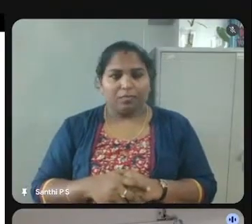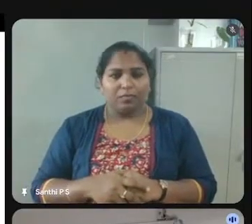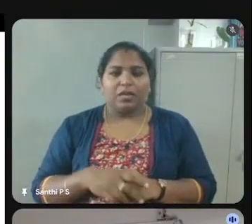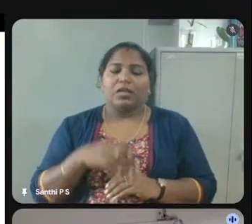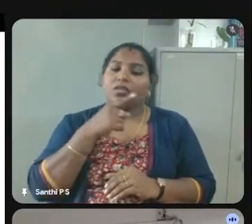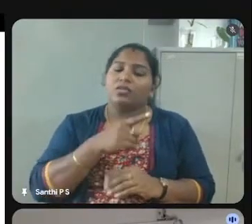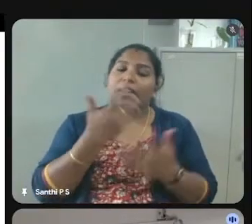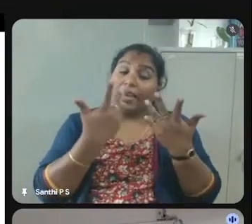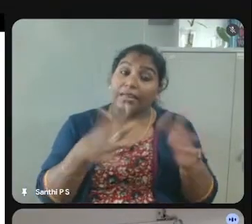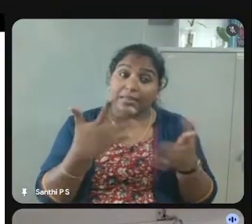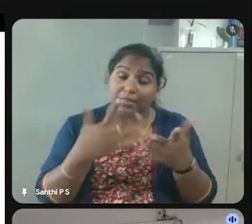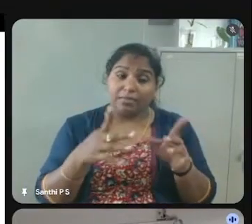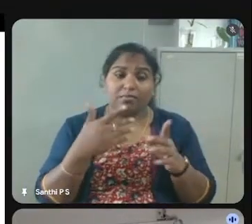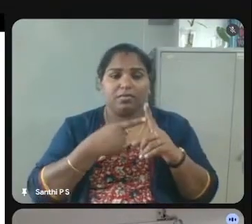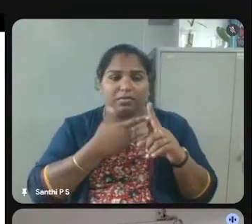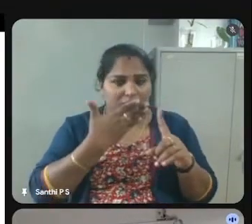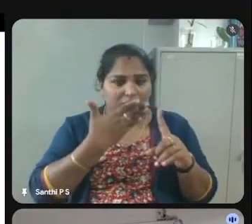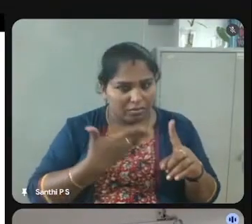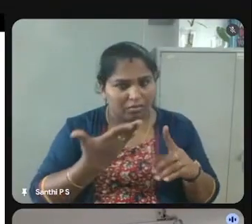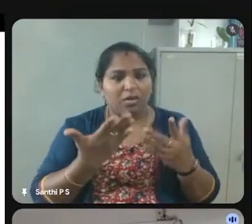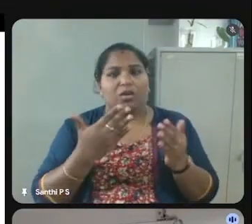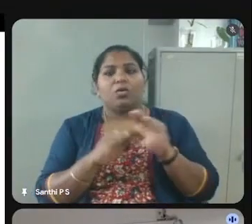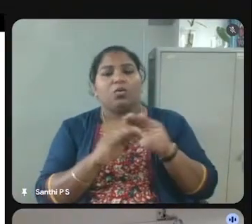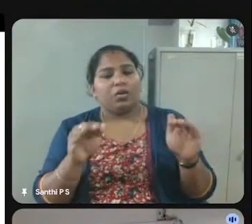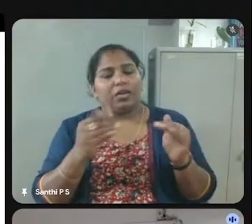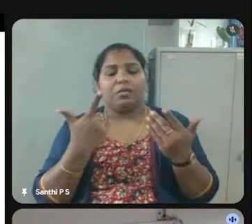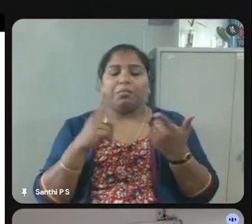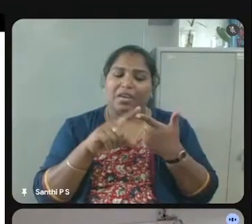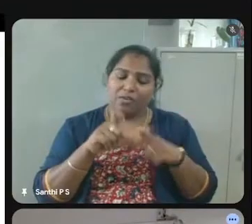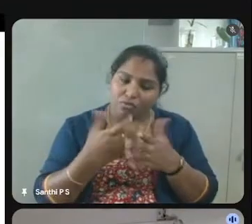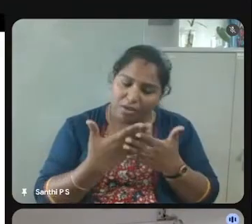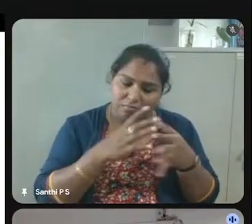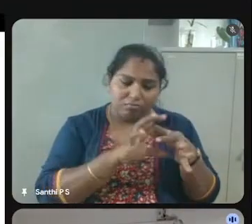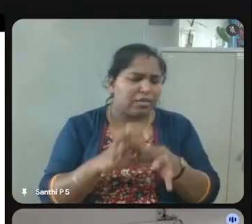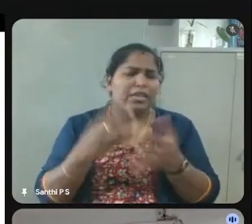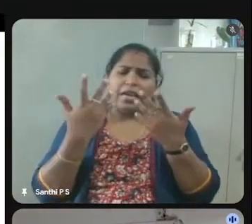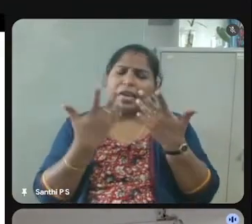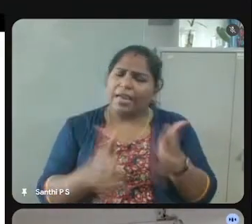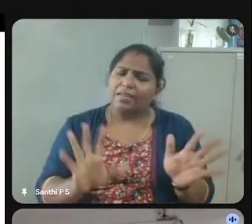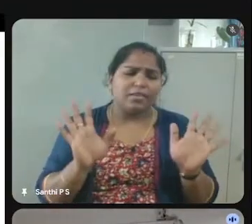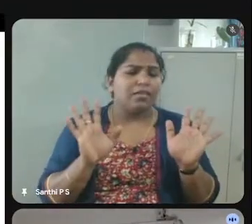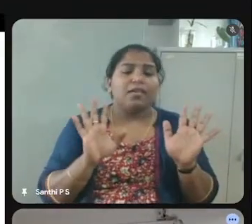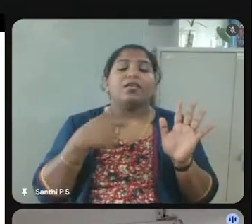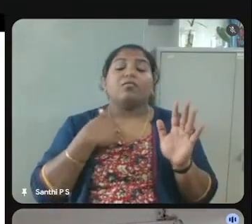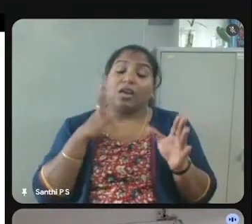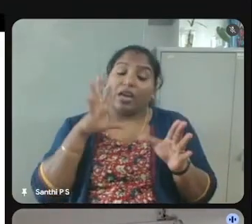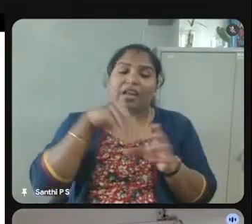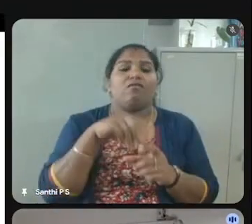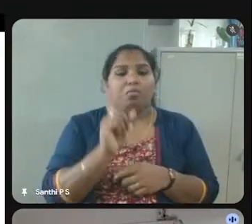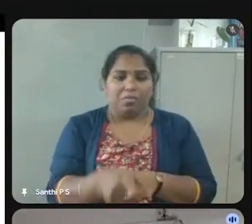ചെയ്യുന്ന കാര്യത്തില്, അതായത് തെറപ്പി ആണെന്നുണ്ടെങ്കിൽ കുട്ടിയുടെ പാഠ്യേതര കാര്യങ്ങളിലാണെന്നുണ്ടെങ്കിലും നമുക്ക് ഇൻവോൾവ് ചെയ്യാൻ പറ്റുന്നോ,